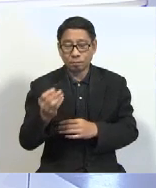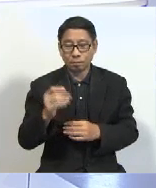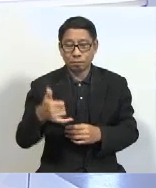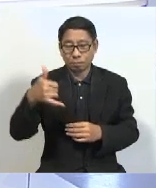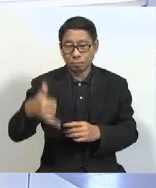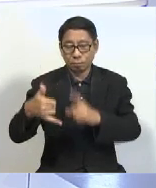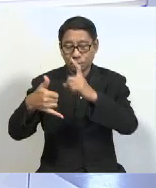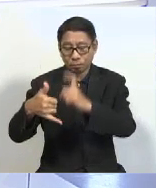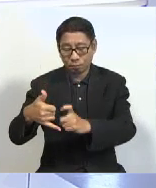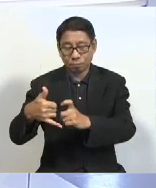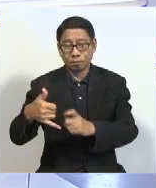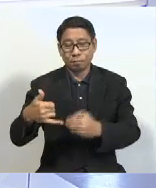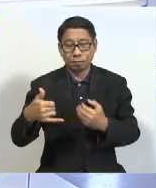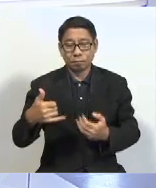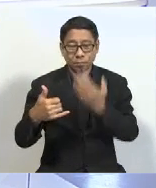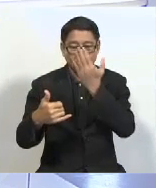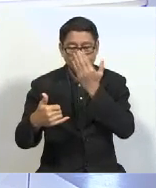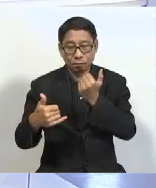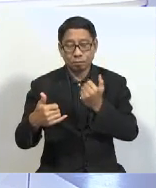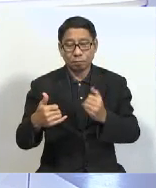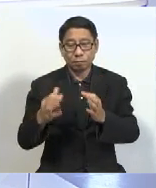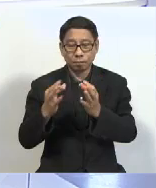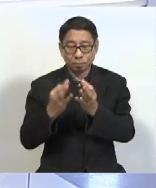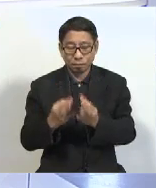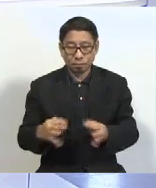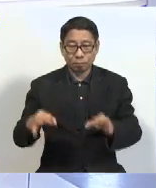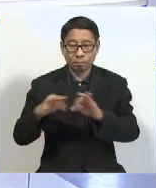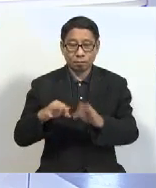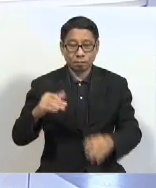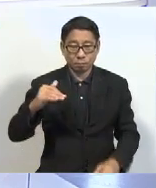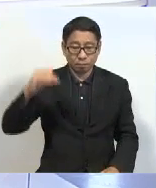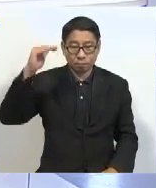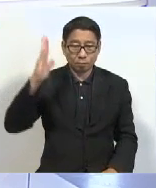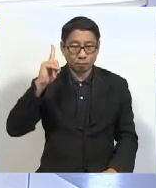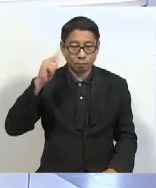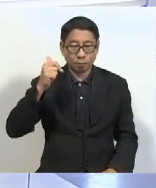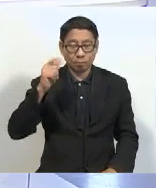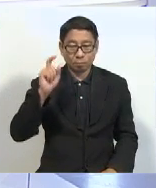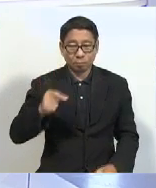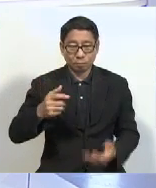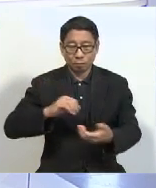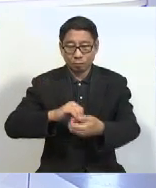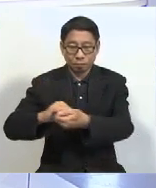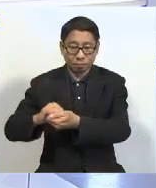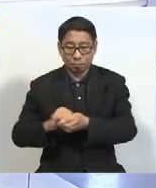เป็นที่รักที่สุดในชีวิตไปแบบนี้นะคะเป็นเรื่องใหญ่ที่ทางผู้ใหญ่แล้วก็ทางผู้ปกครองจะต้องร่วมมือหาทางแก้ไขจริงๆ